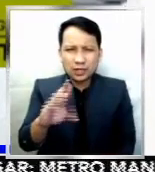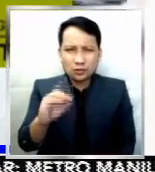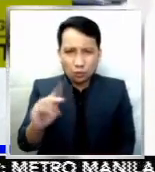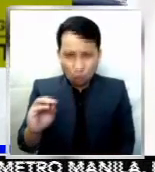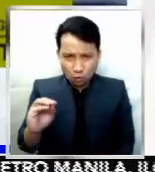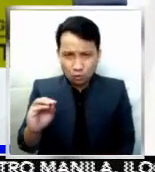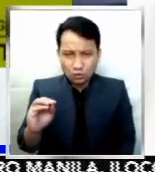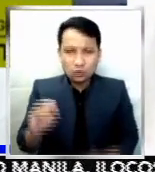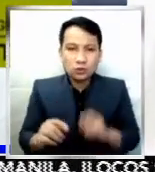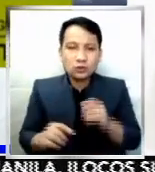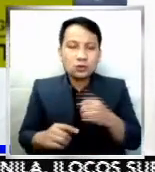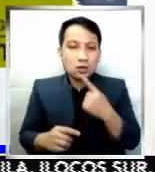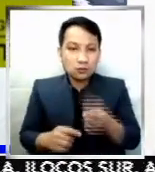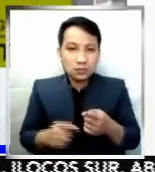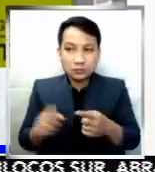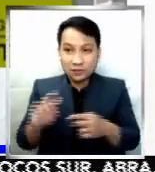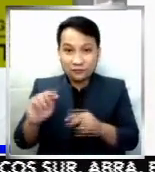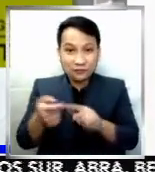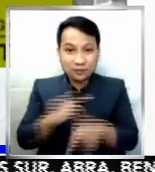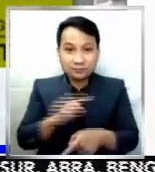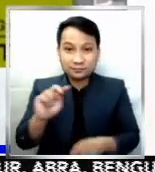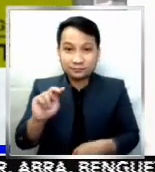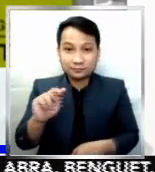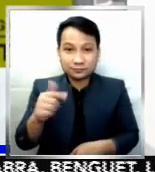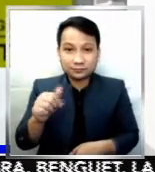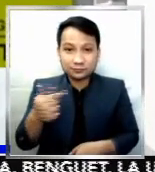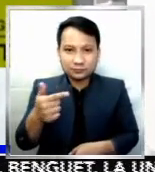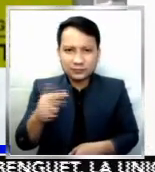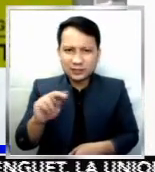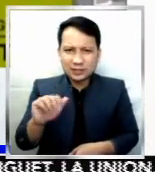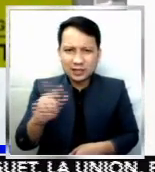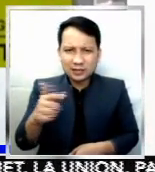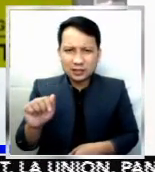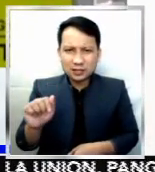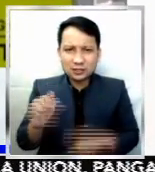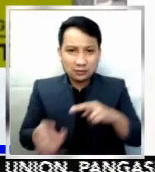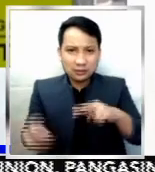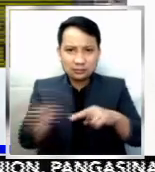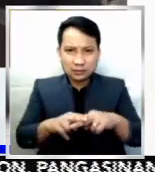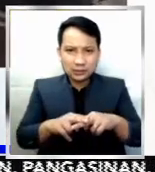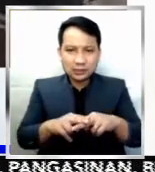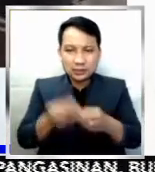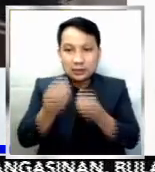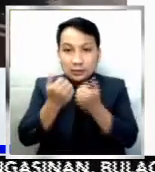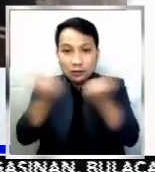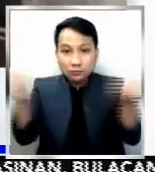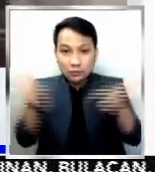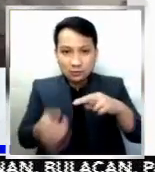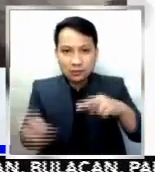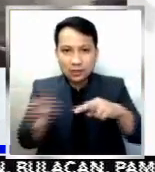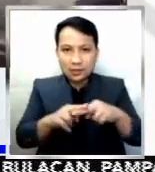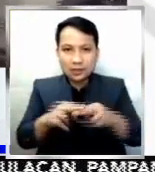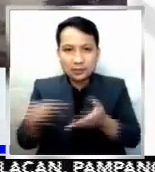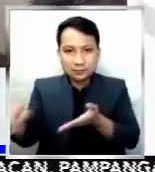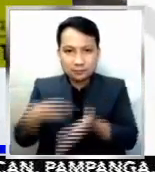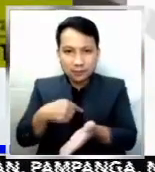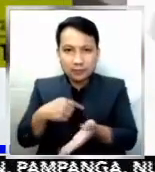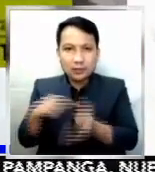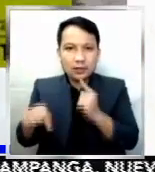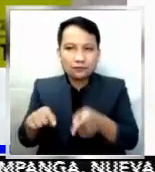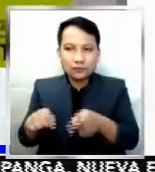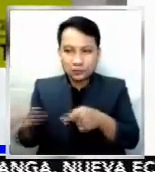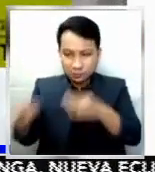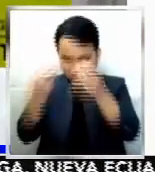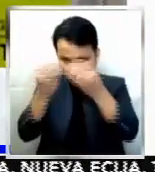City, isa sa mga nag-anunsyo na ng taas singil para sa buwan ng Hunyo at Hulyo. Abiso ng Casureco 2 sa kanila mga customer,